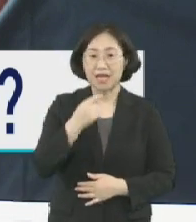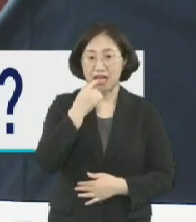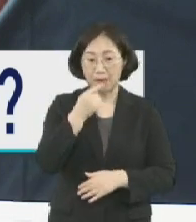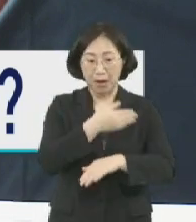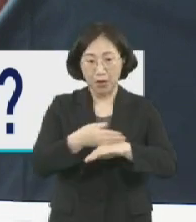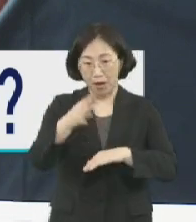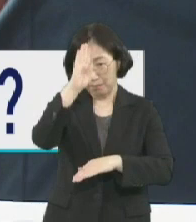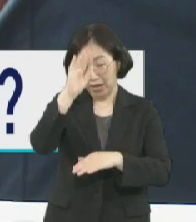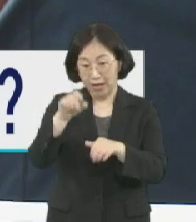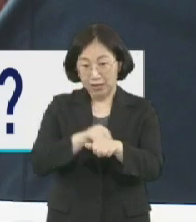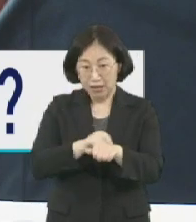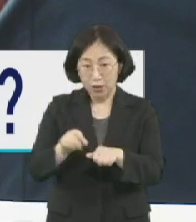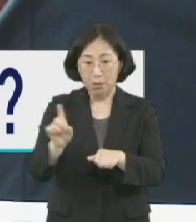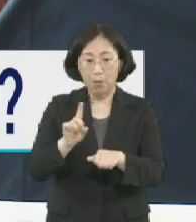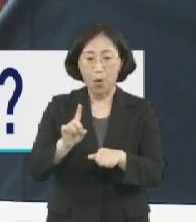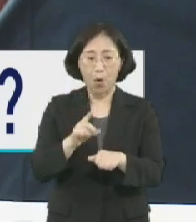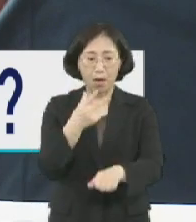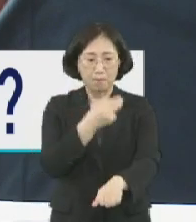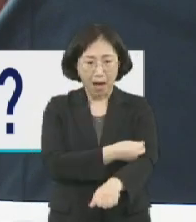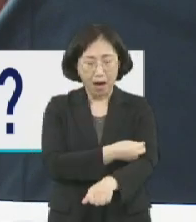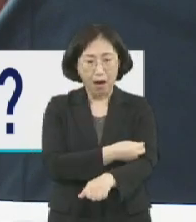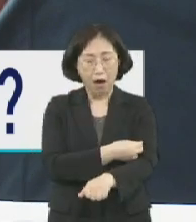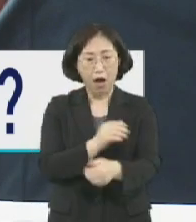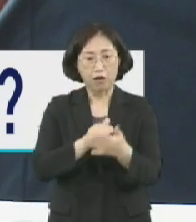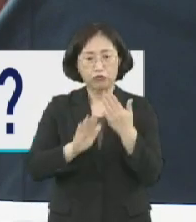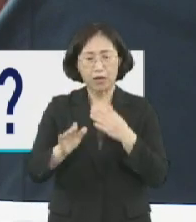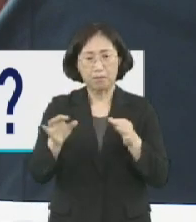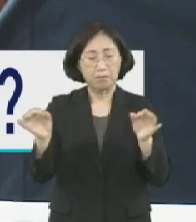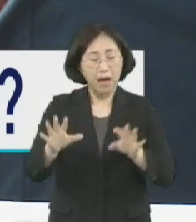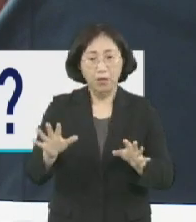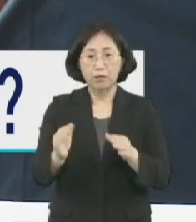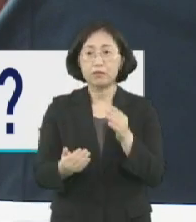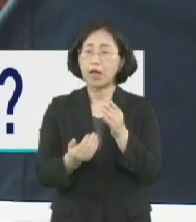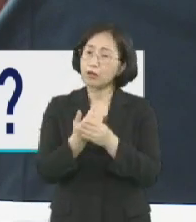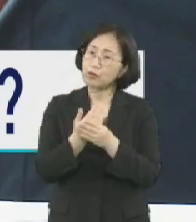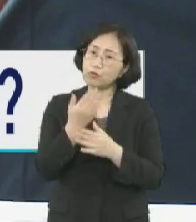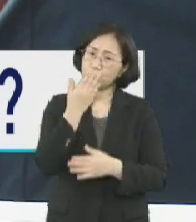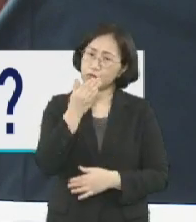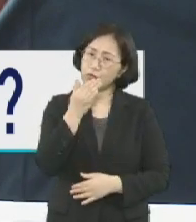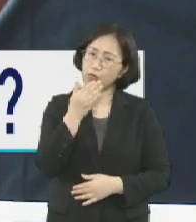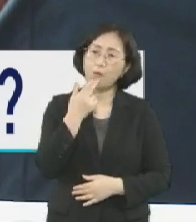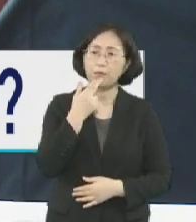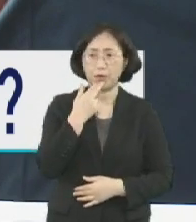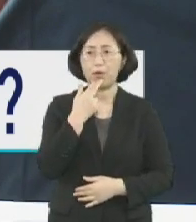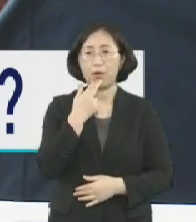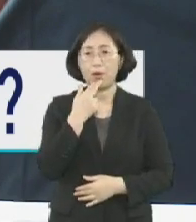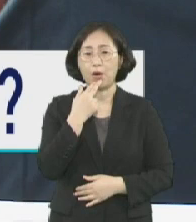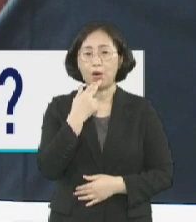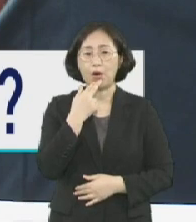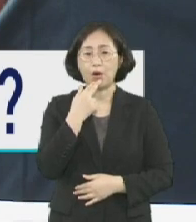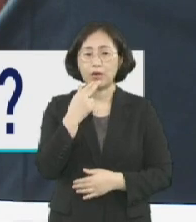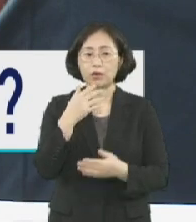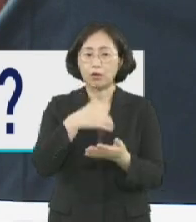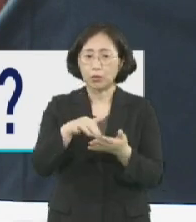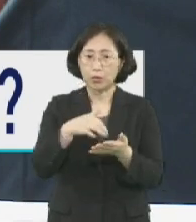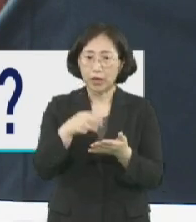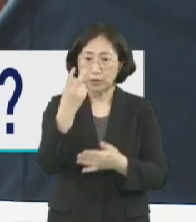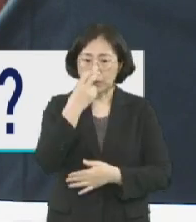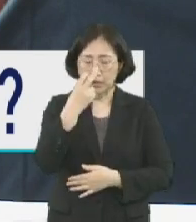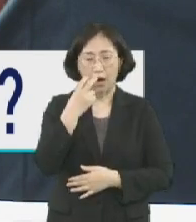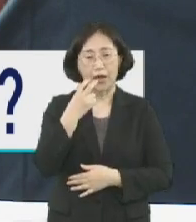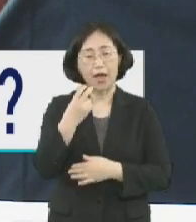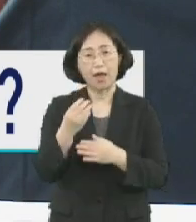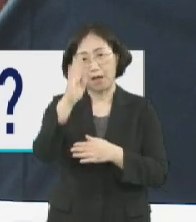백혈병의 특성상 백신을 맞고 단기간에 발병했다는 건 의학적으로 맞지 않고 통계적으로도 유병률이 높지